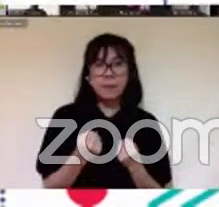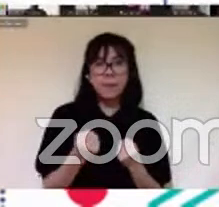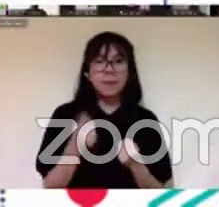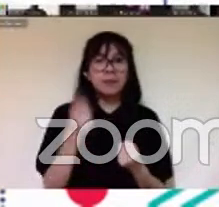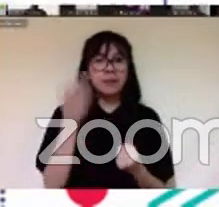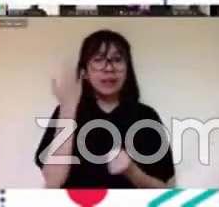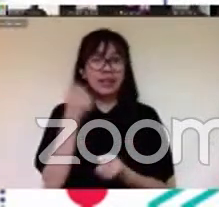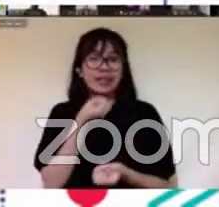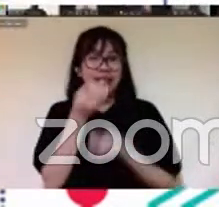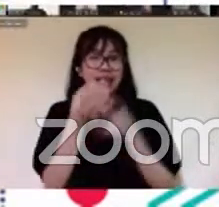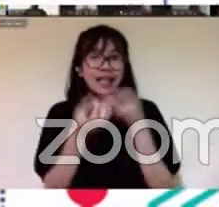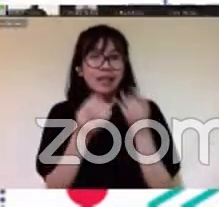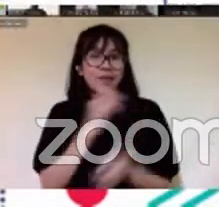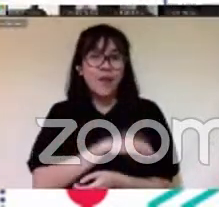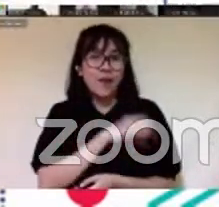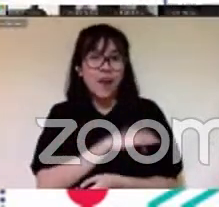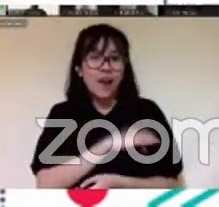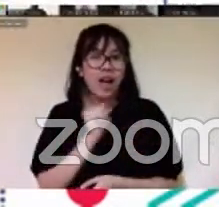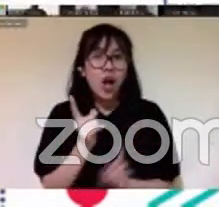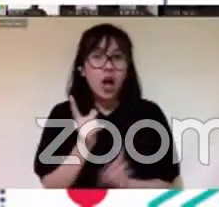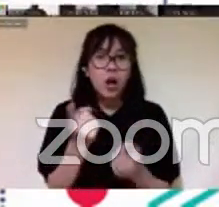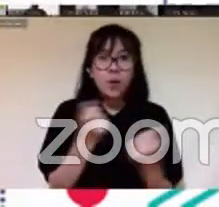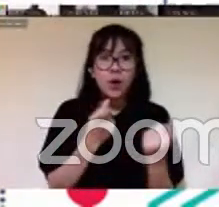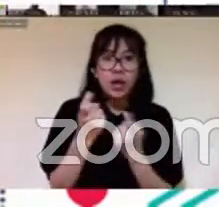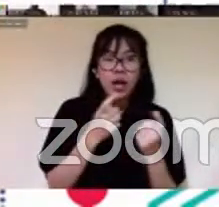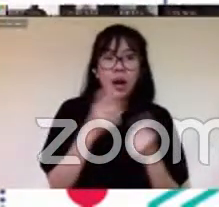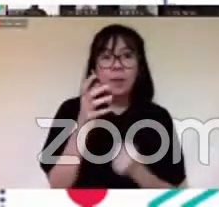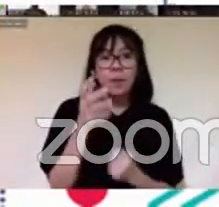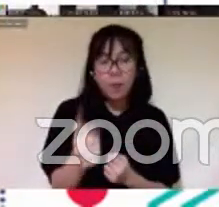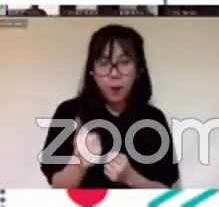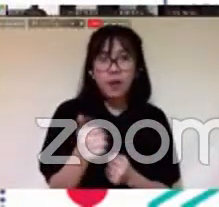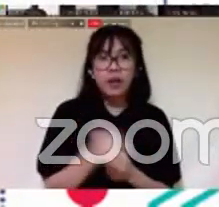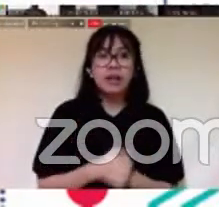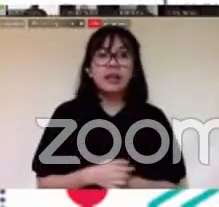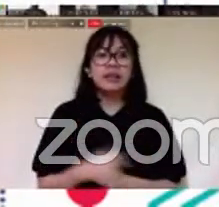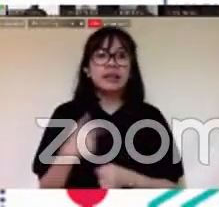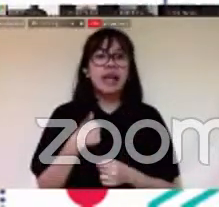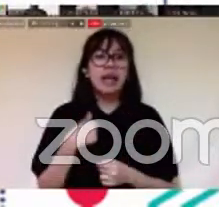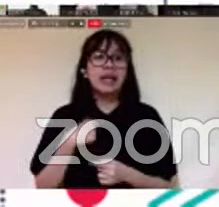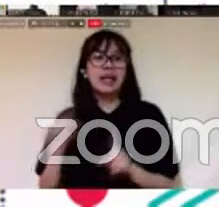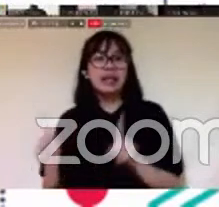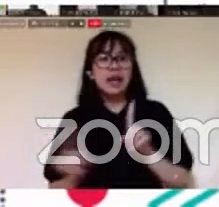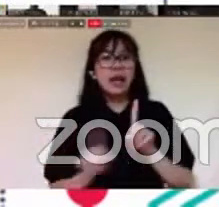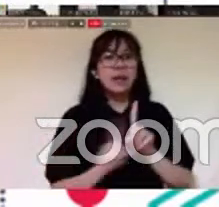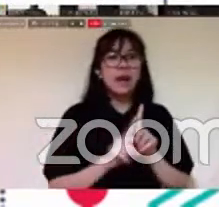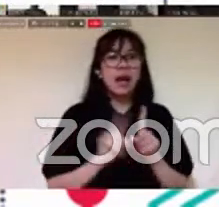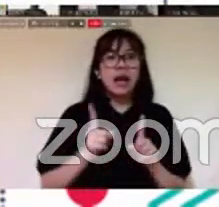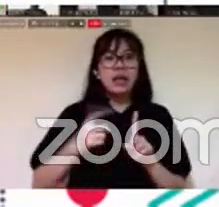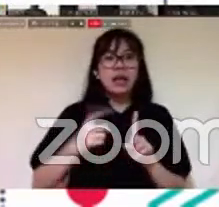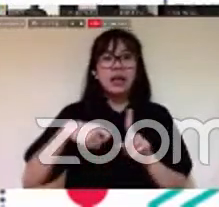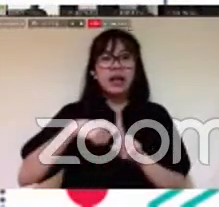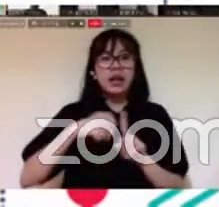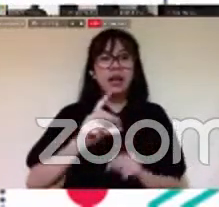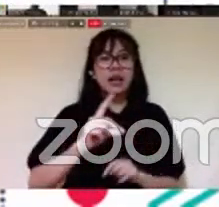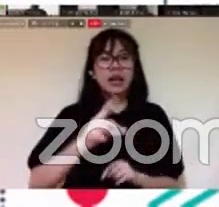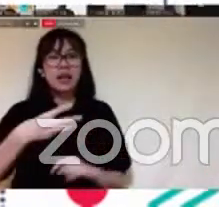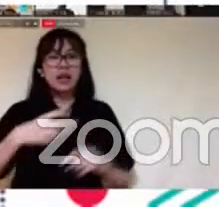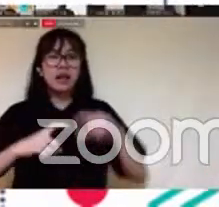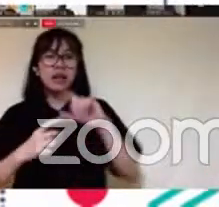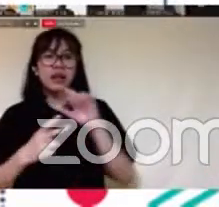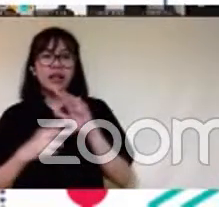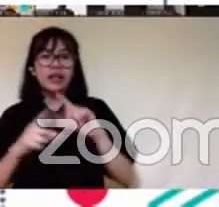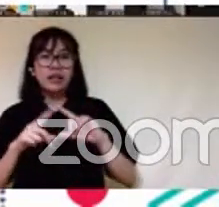sekiranya ada pertanyaan silahkan. Saya juga di sini ditemani ada Kresna. Kresna adalah VP dari Security